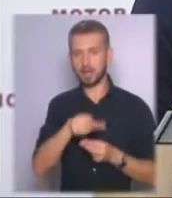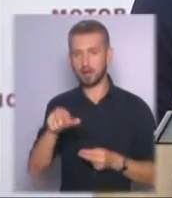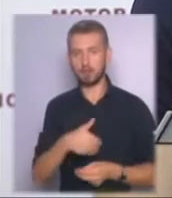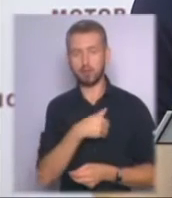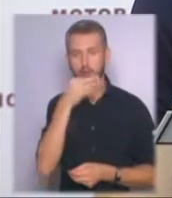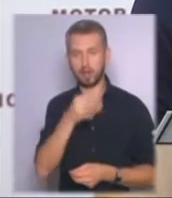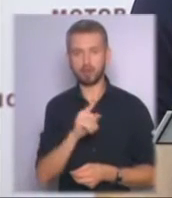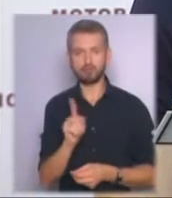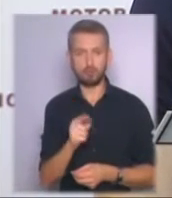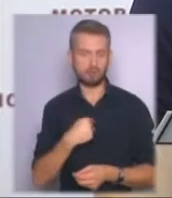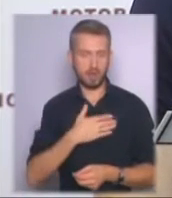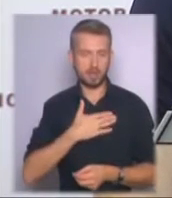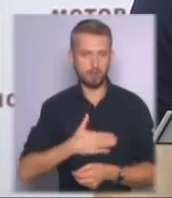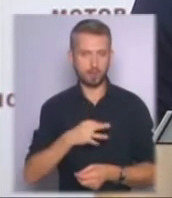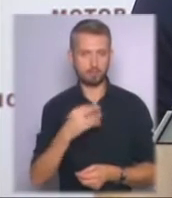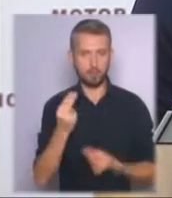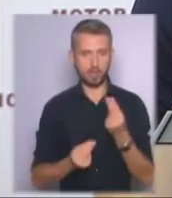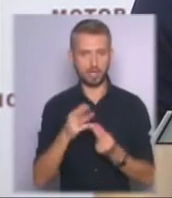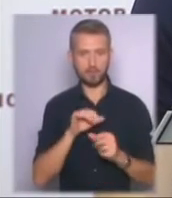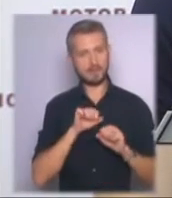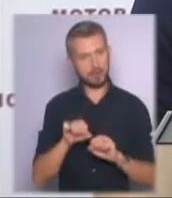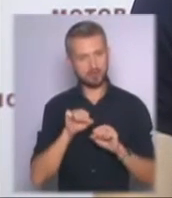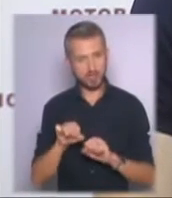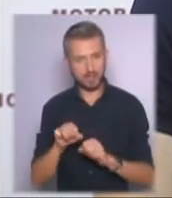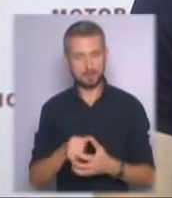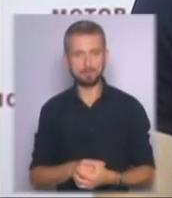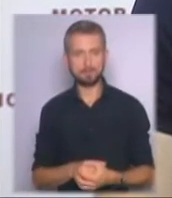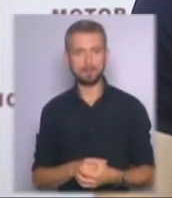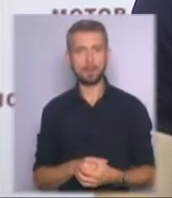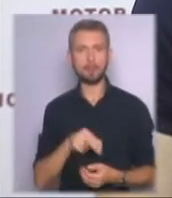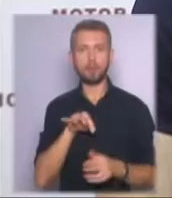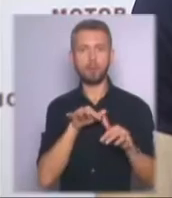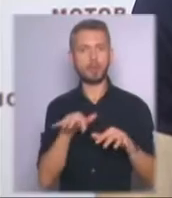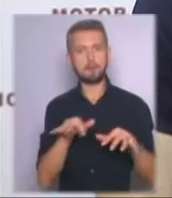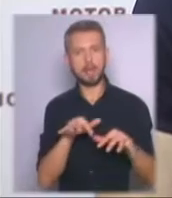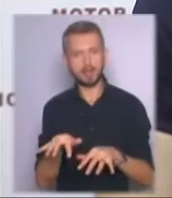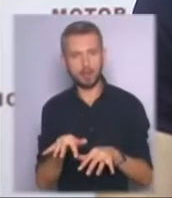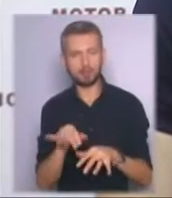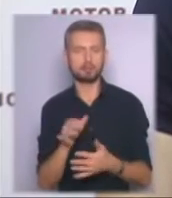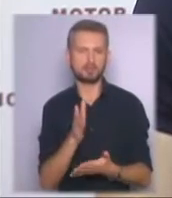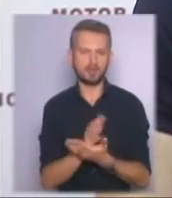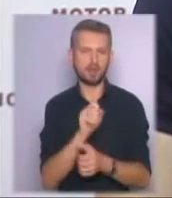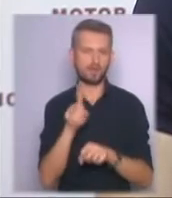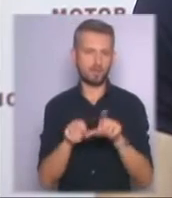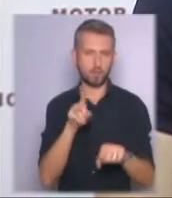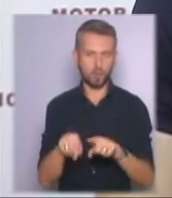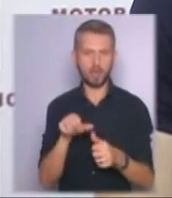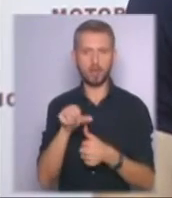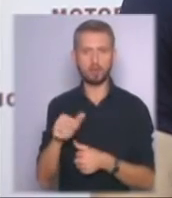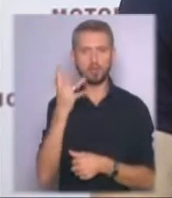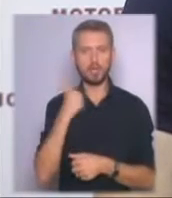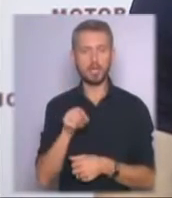в принципе я доволен по игре в защите, но по нападению есть вопросы, особенно тогда, когда